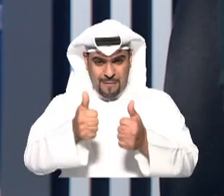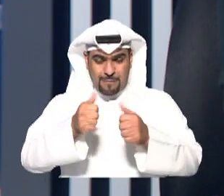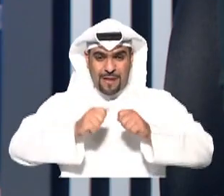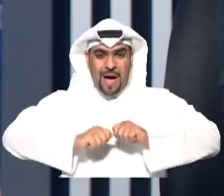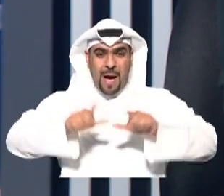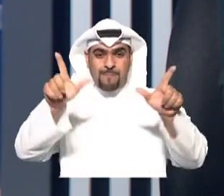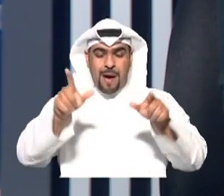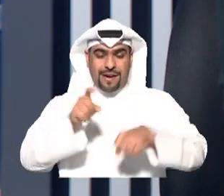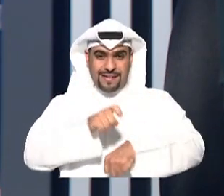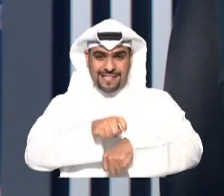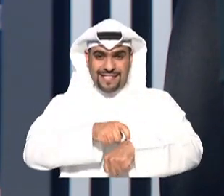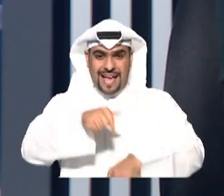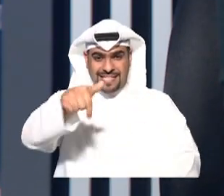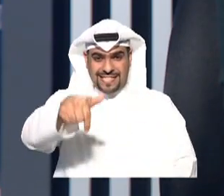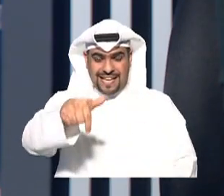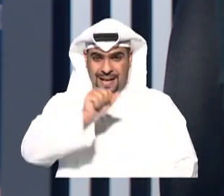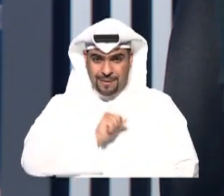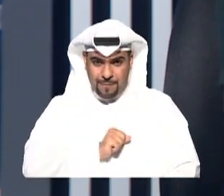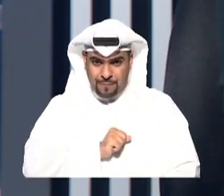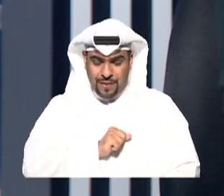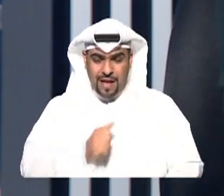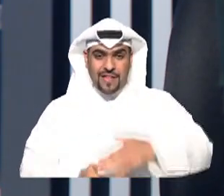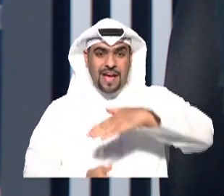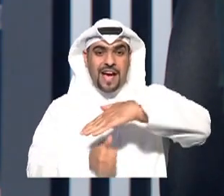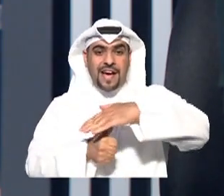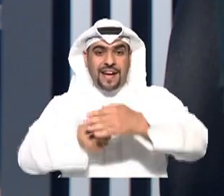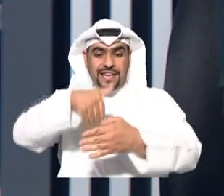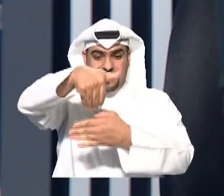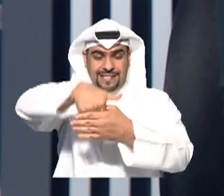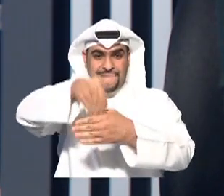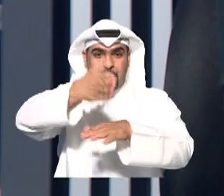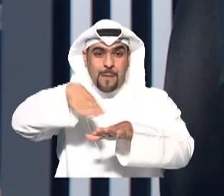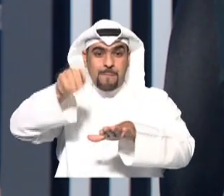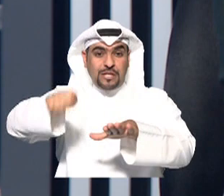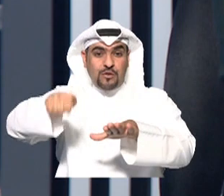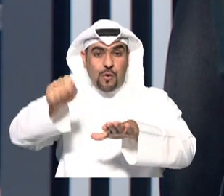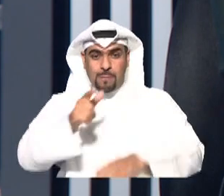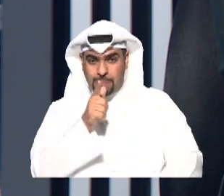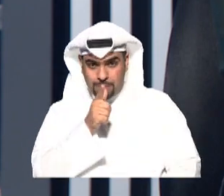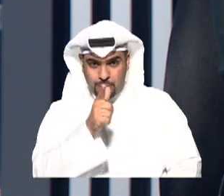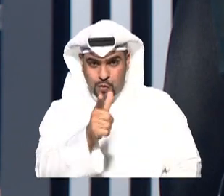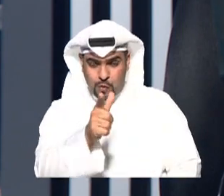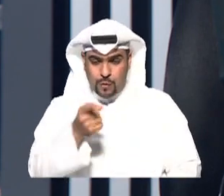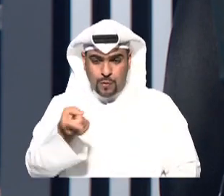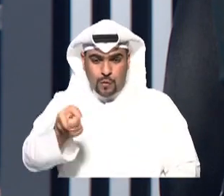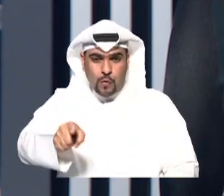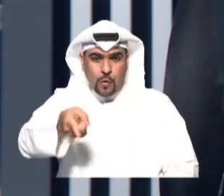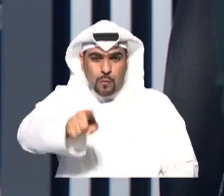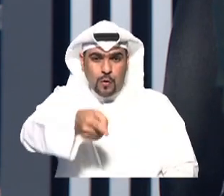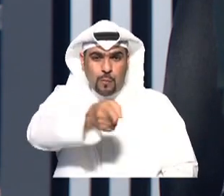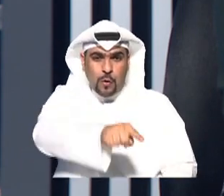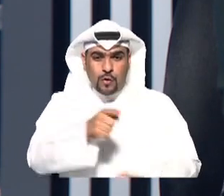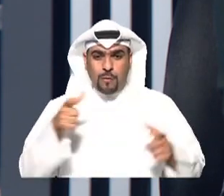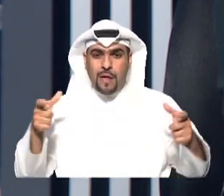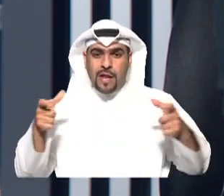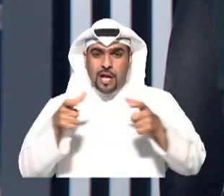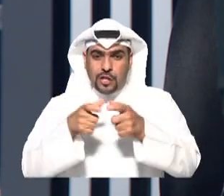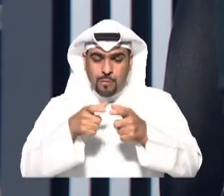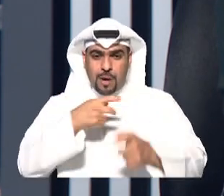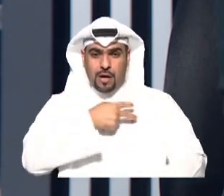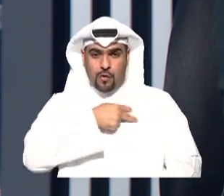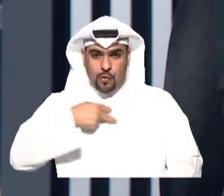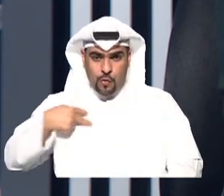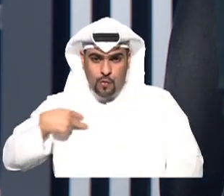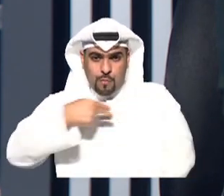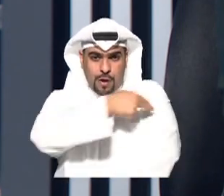أكد رئيس مجلس الأمة مرزوق علي الغانم اليوم استمرار اللقاءات اليومية التي تعقد ما بين النواب والوزراء